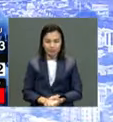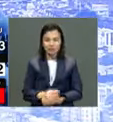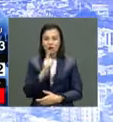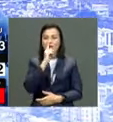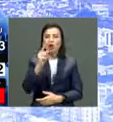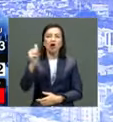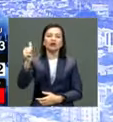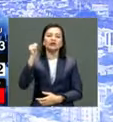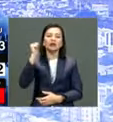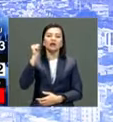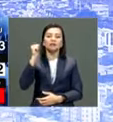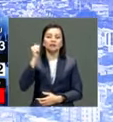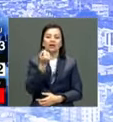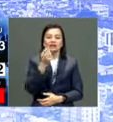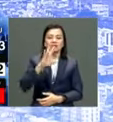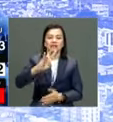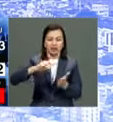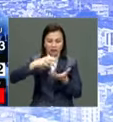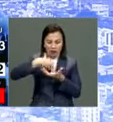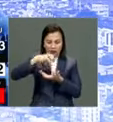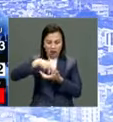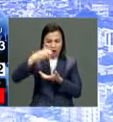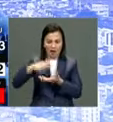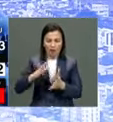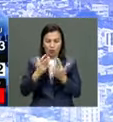วันข้อมูลนี้จะถูกนำไปใช้ประโยชน์อะไรต่างๆหรือเปล่าอันนี้ขอให้ยืนยันอีกสักครั้งได้ไหมคะยืนยันเหมือนเดิมครับเหมือนวันที่17ที่มาพูดแรกครับว่าครอบข้อมูลนี้เอาไว้ใช้เพื่อการควบคุมและป้องกันโรคเท่านั้นครับนำไปใช้อย่างอื่นไม่ได้และคนที่ใช้งานได้คือกรมควบคุมโรคกระทรวงสาธารณสุขครับค่ะและที่สำคัญบางคนบอกว่ามีการไปแอบถ่ายภาพจากกระดาษที่ไว้จดด้วยอันนี้เราได้รับข้อมูลบ้างไหมคะได้รับนะครับก็ถึงบอกว่าที่ผมนำเรียนตั้งแต่วันแรกของการเปิดตัวระบบแล้วว่าการที่คุณใช้กระดาษเข้าไปจดเนี่ยมันก็จะเกิดปัญหาของว่าตอนนี้เราได้รับแจ้งว่ามีบุคคล